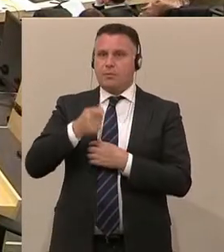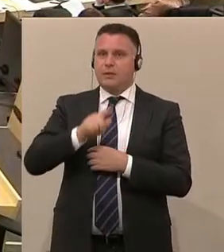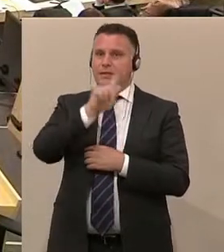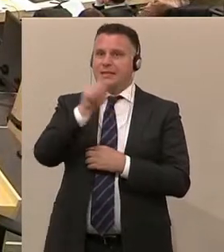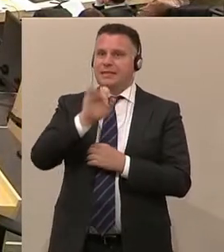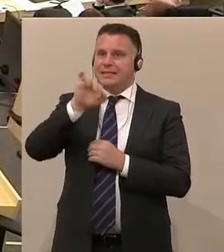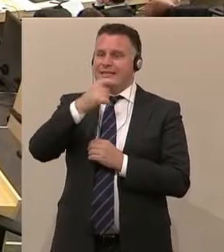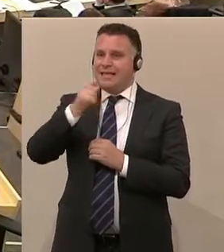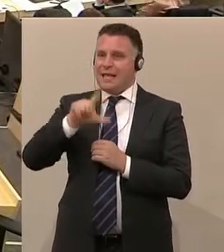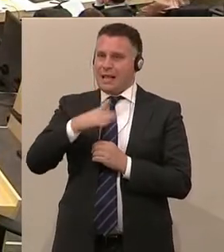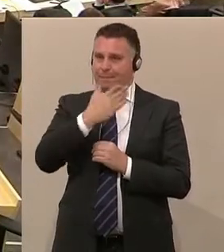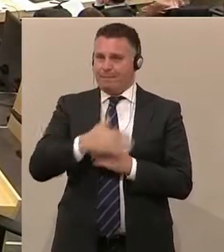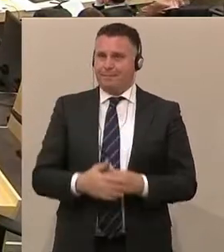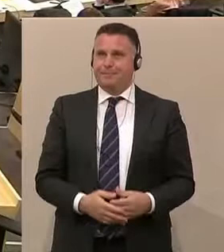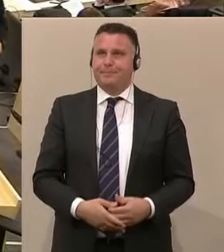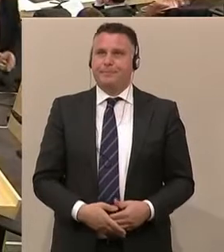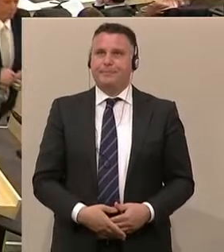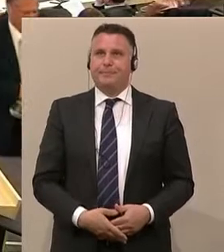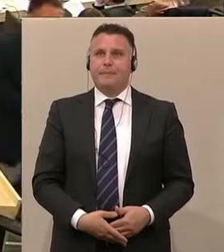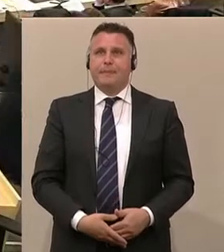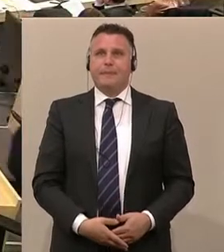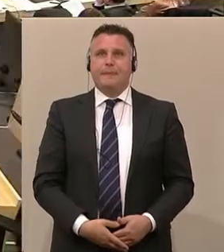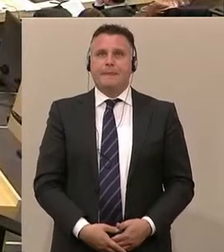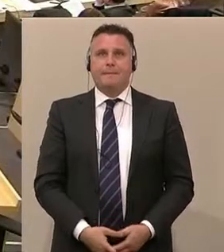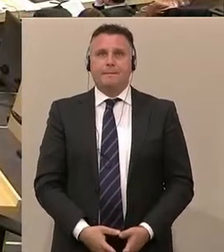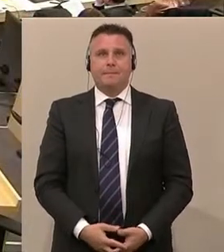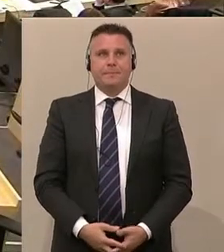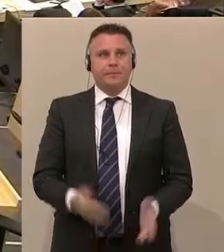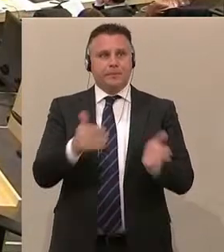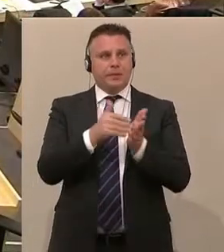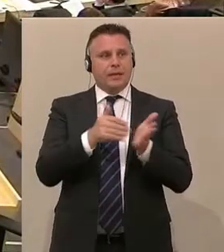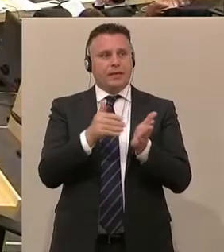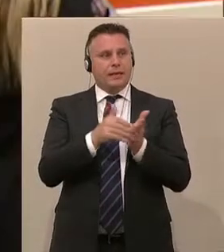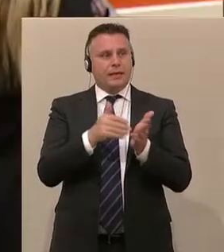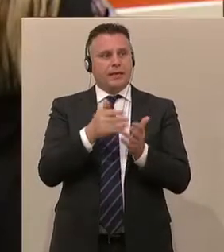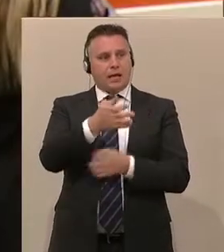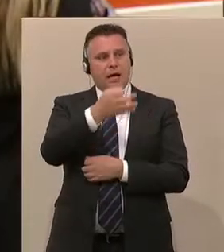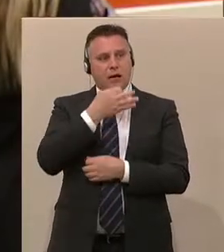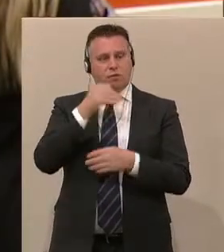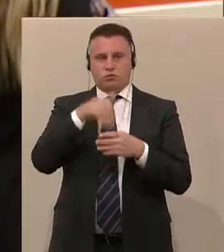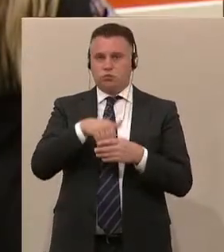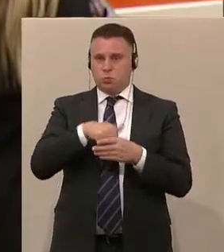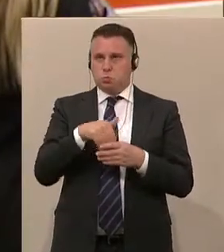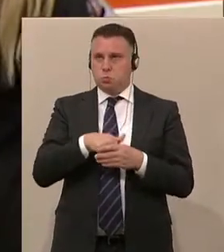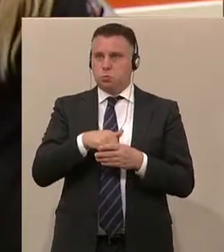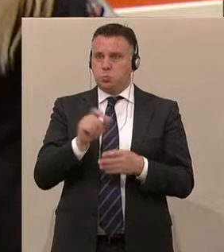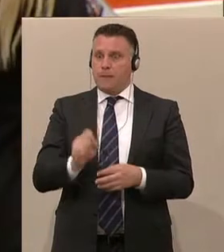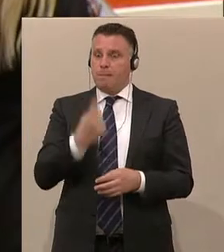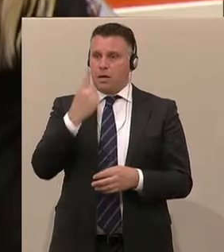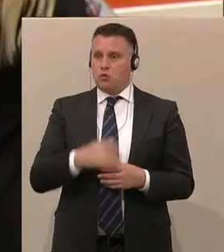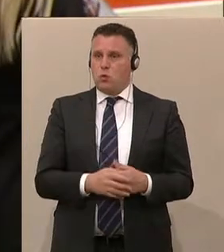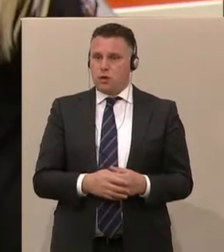Zingel, zunächst mal ist diese dringliche Anfrage eine gewisse Besonderheit, weil wir